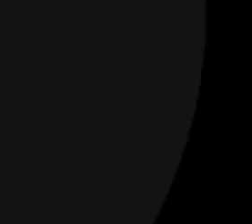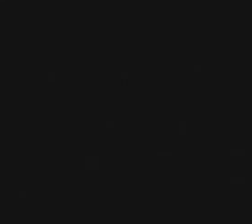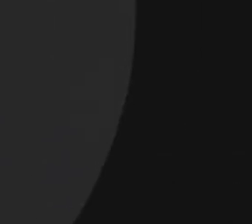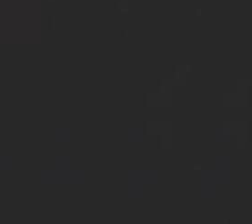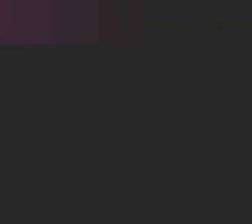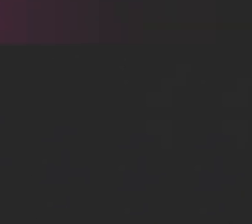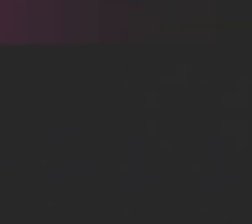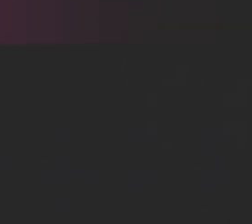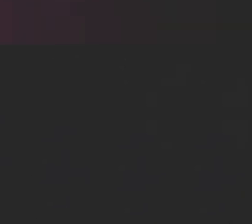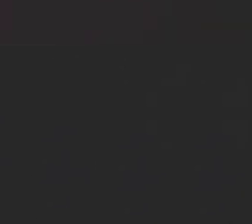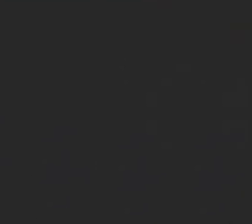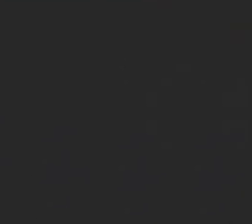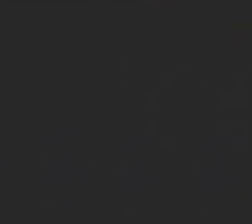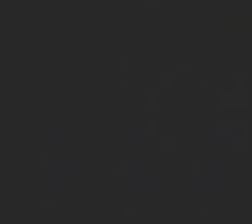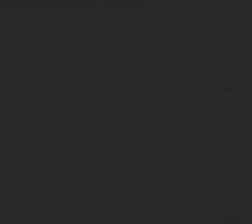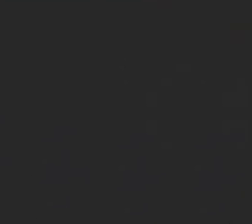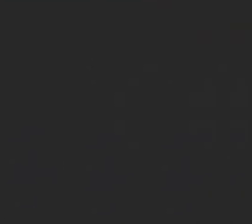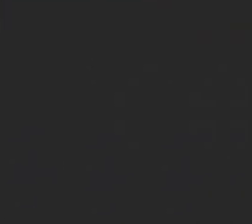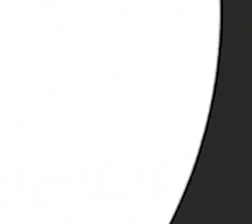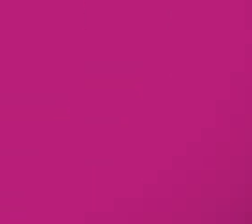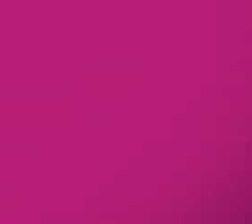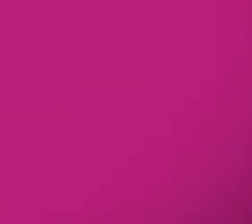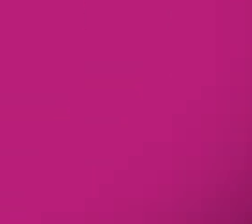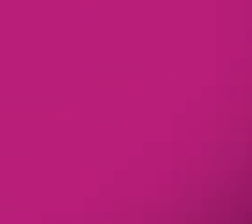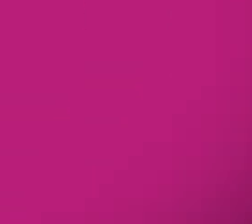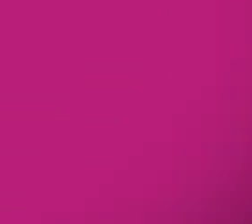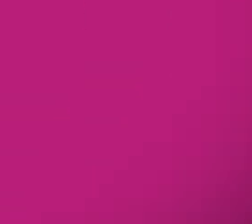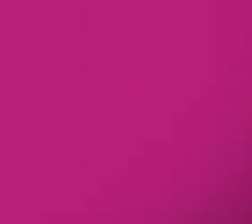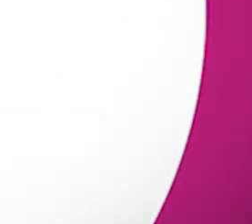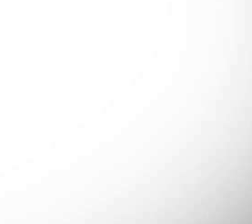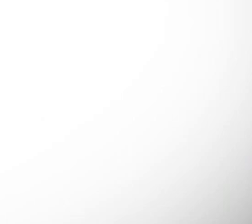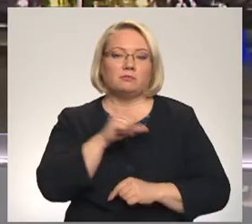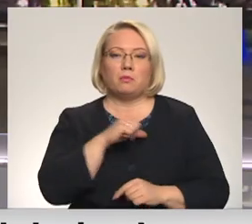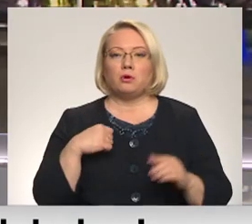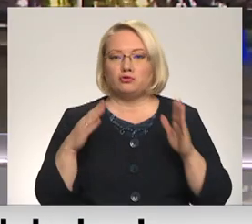Re! Viss ēters ir te!